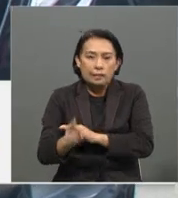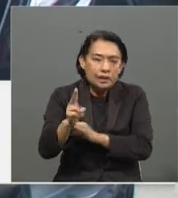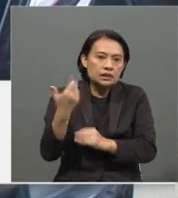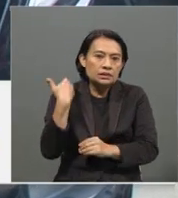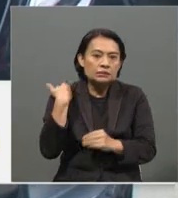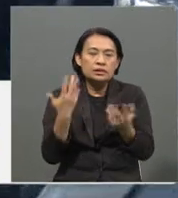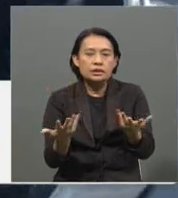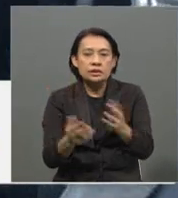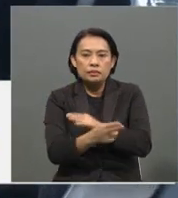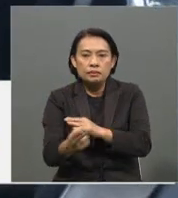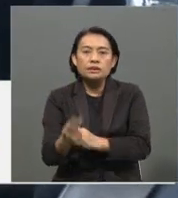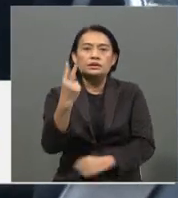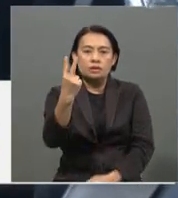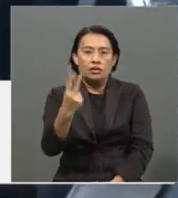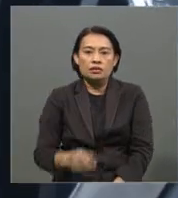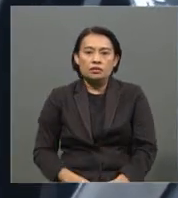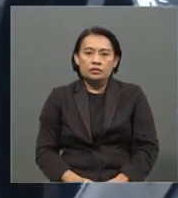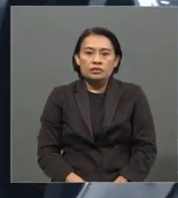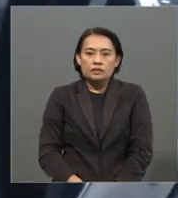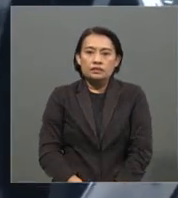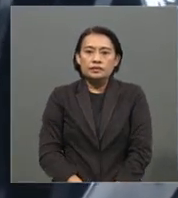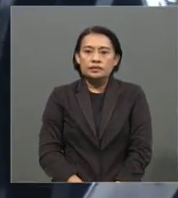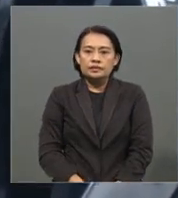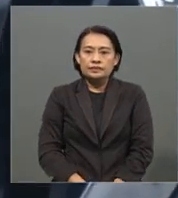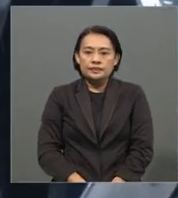มีนะครับปืนเนี่ย 2กระบอกด้วยกันครับ